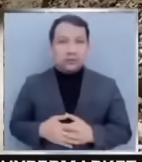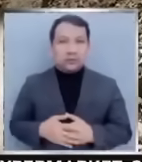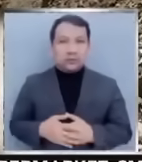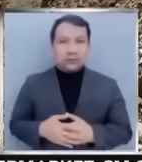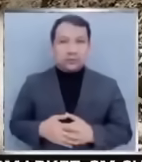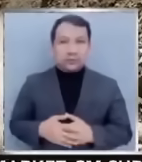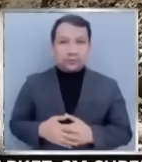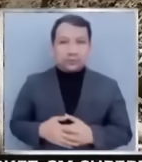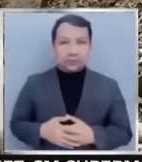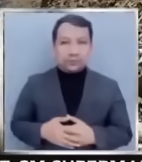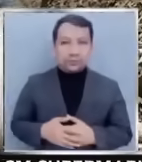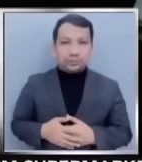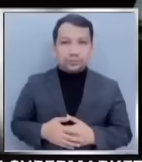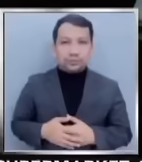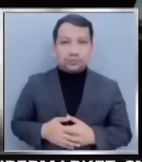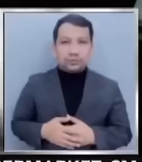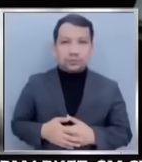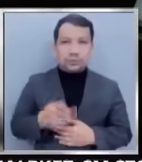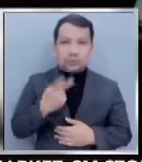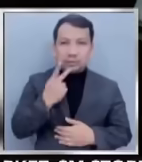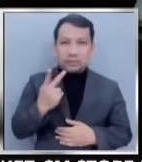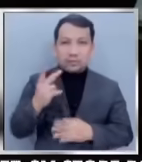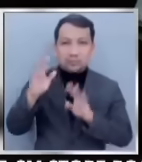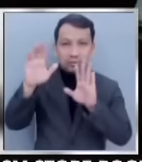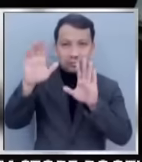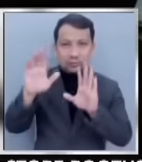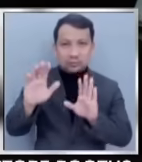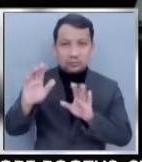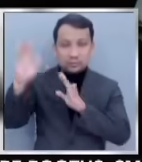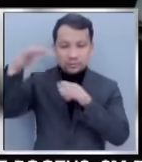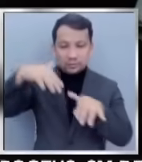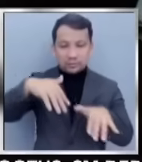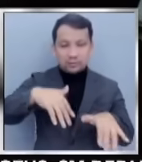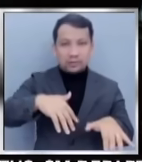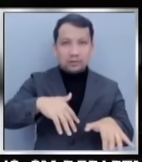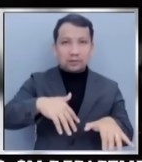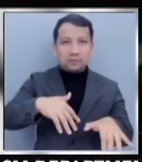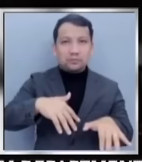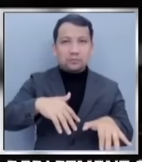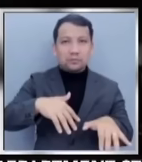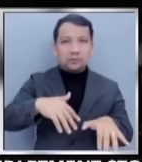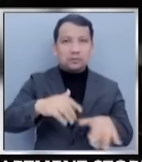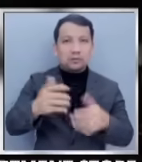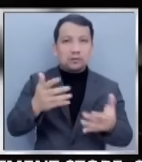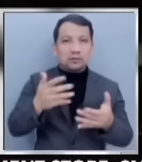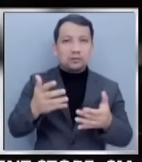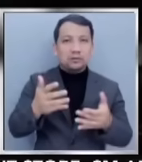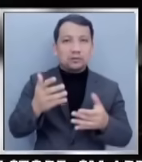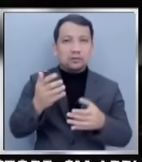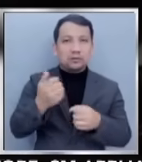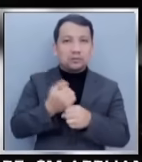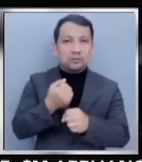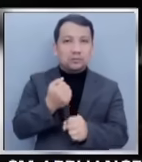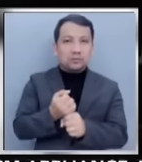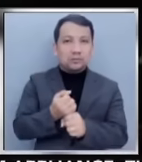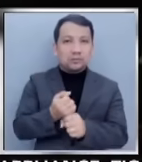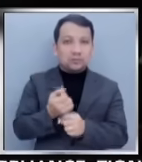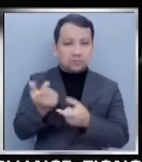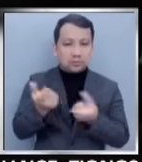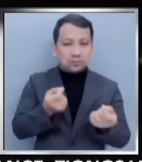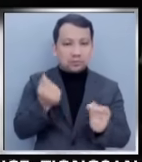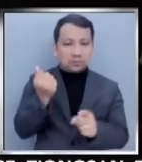Sa mga landslide, may tinatawag kami, kinoconsider natin kasi yung mga human-initiated activities kagaya